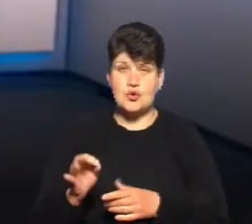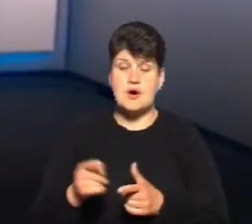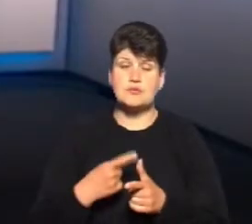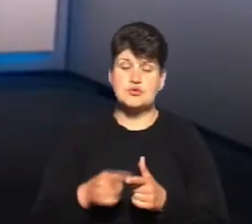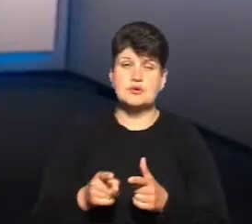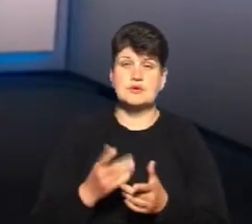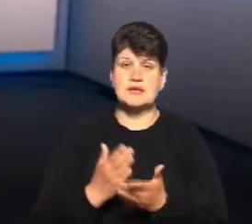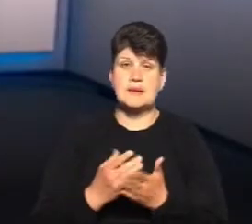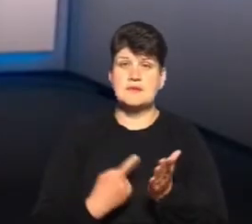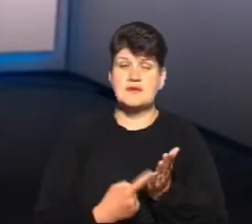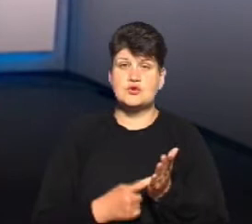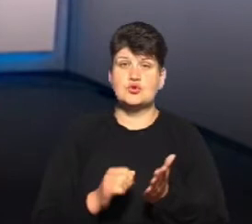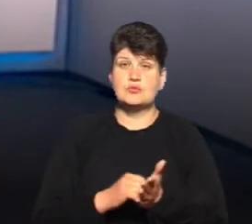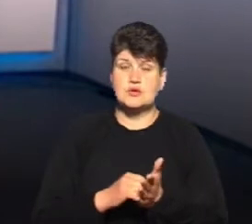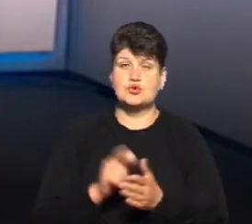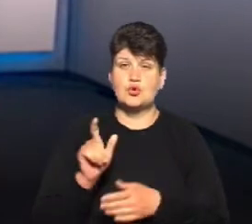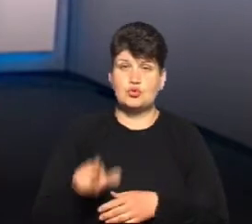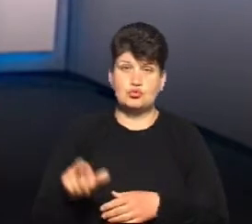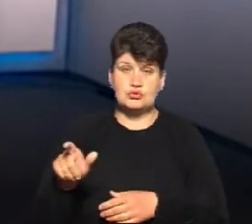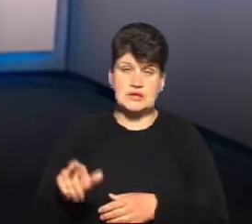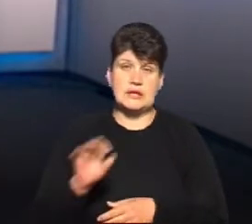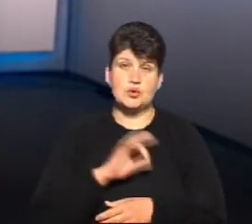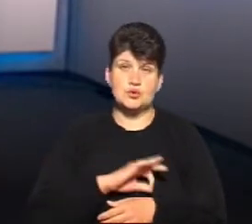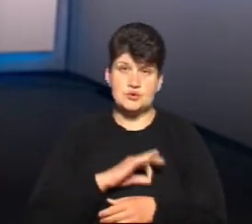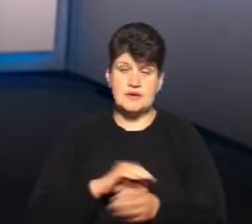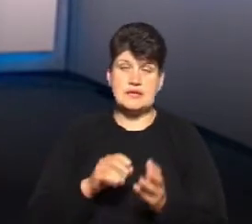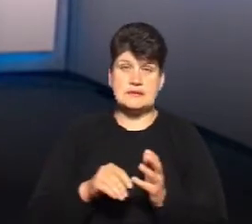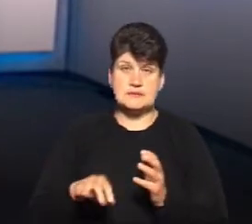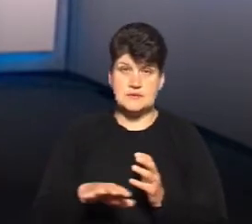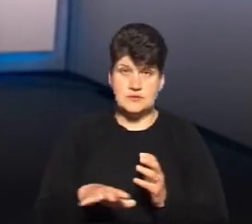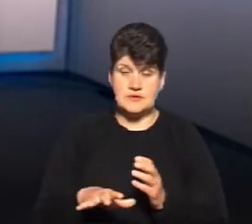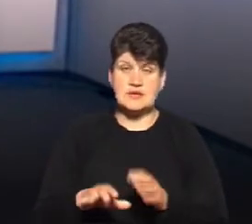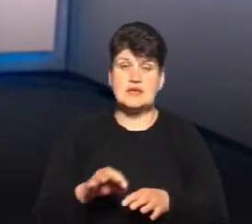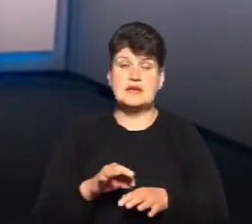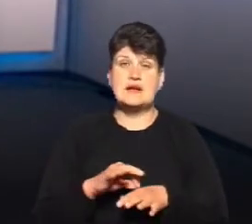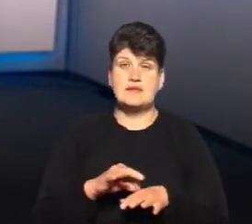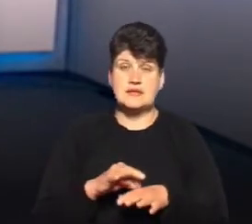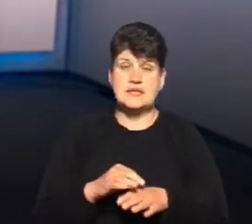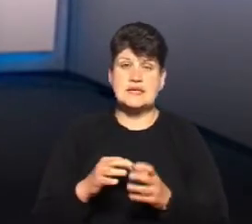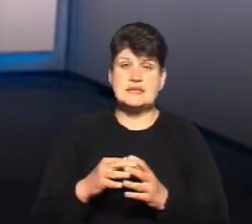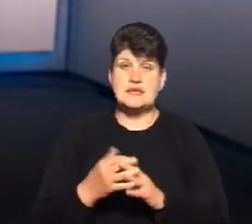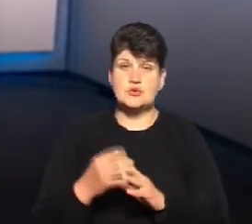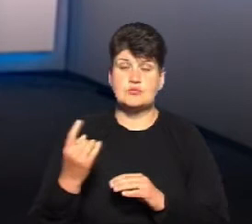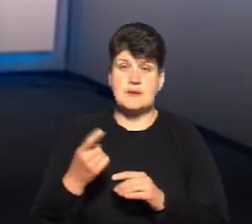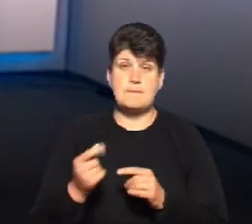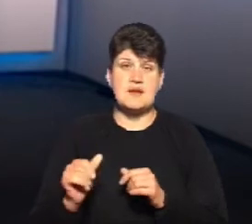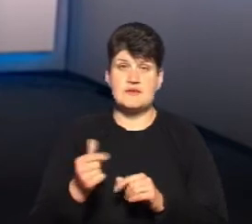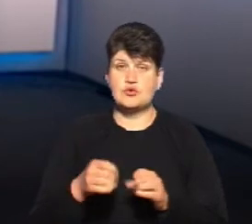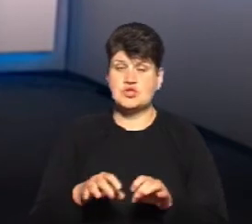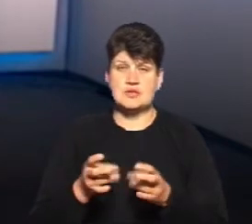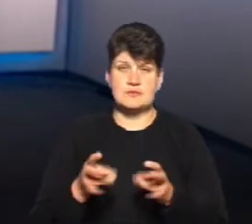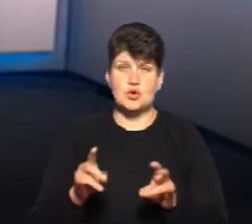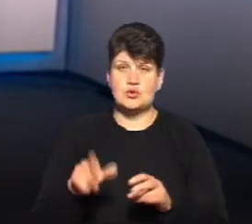який стверджує, що людина користувалася земельною ділянкою досить тривалий час для ведення особисто селянського господарства, первинного рішення не потрібно. Людина звертається зразу